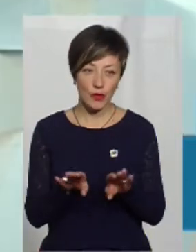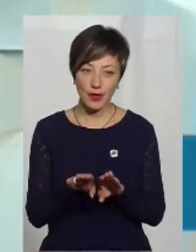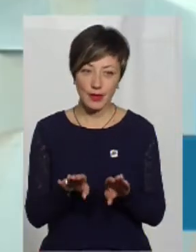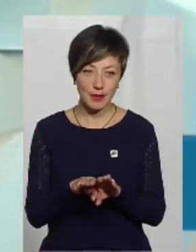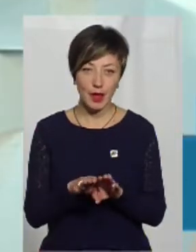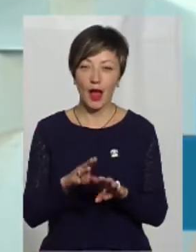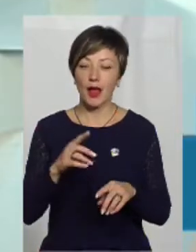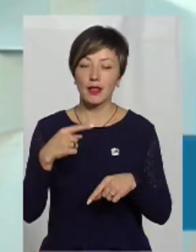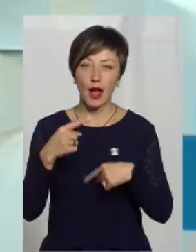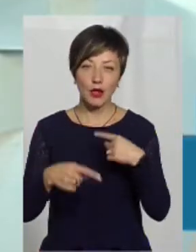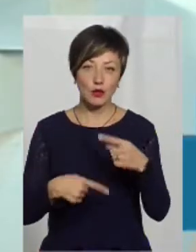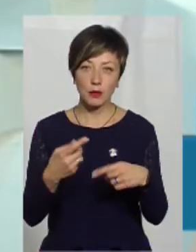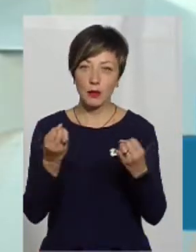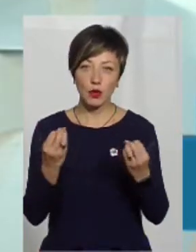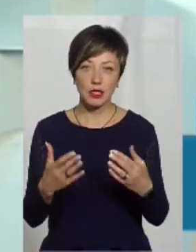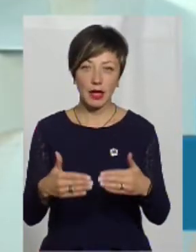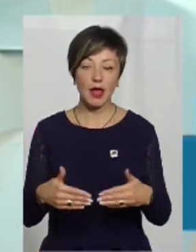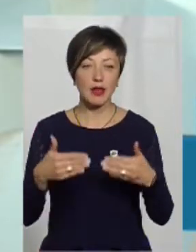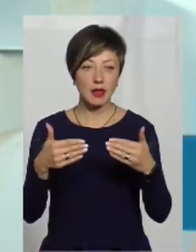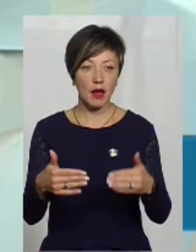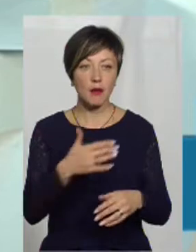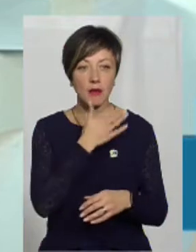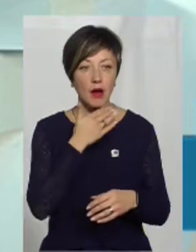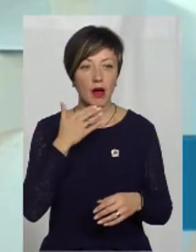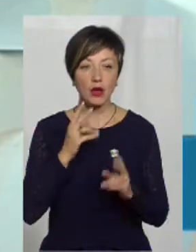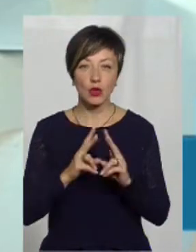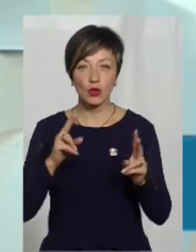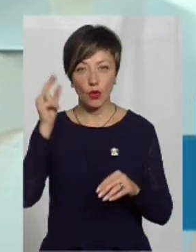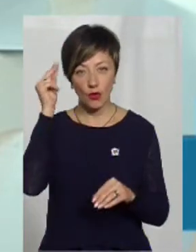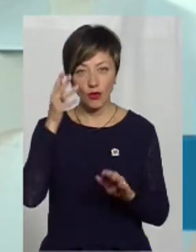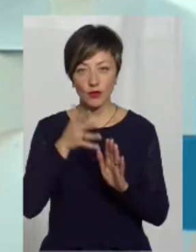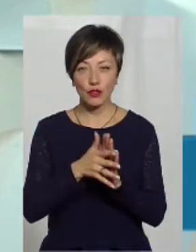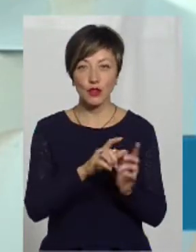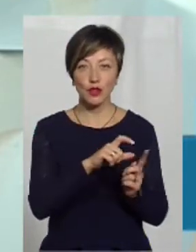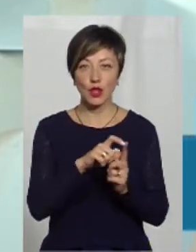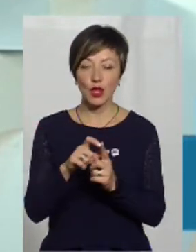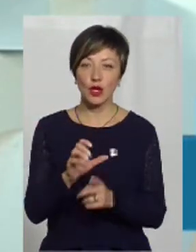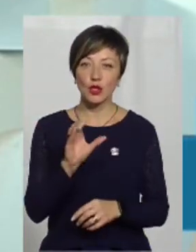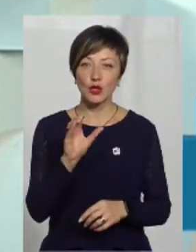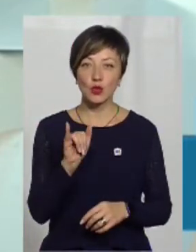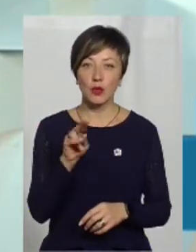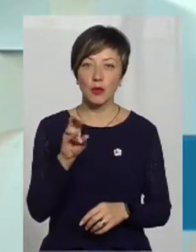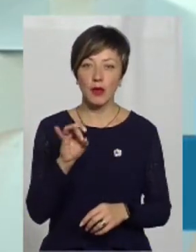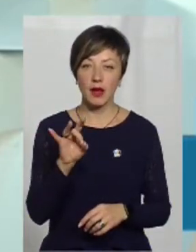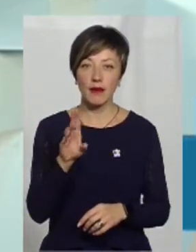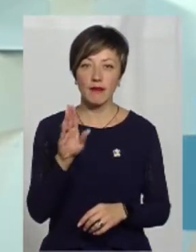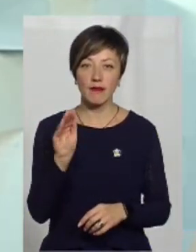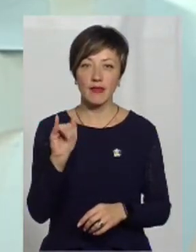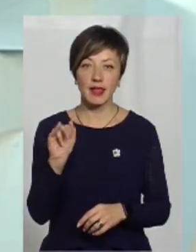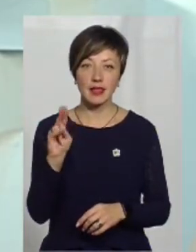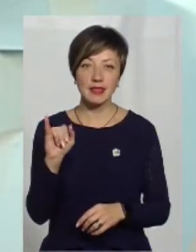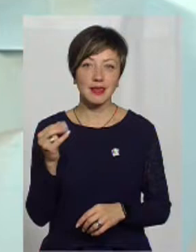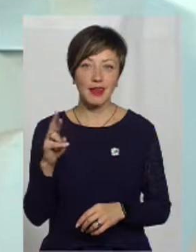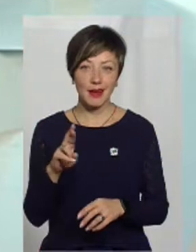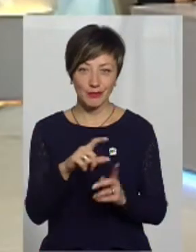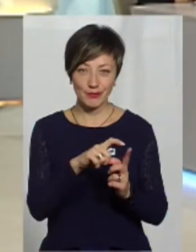чекав наступний непростий етап. І багато хто вивчив таке слово, як суперфіція. Договір суперфіції, тому